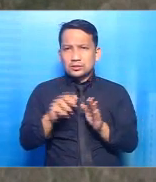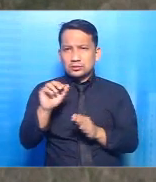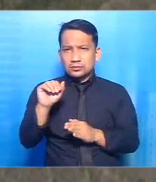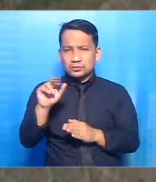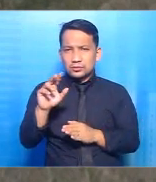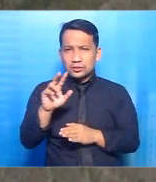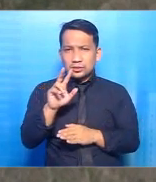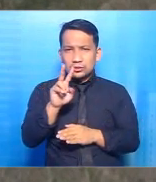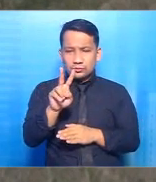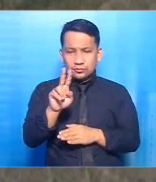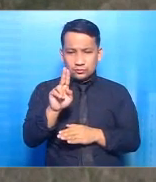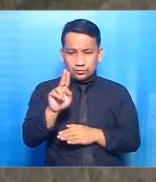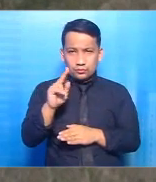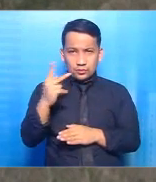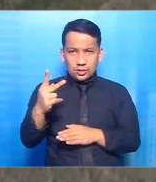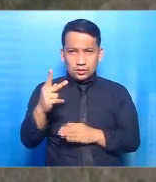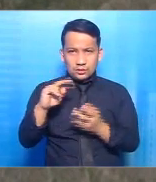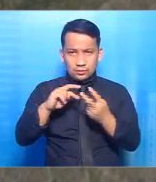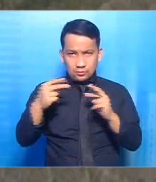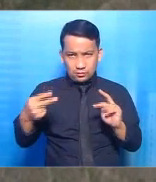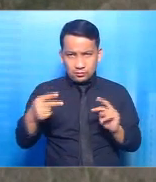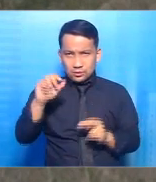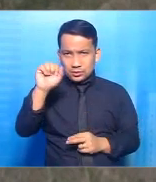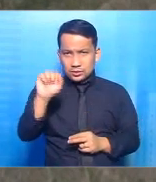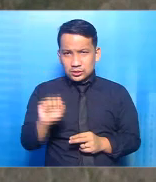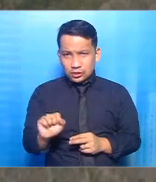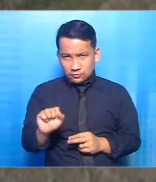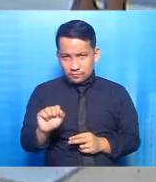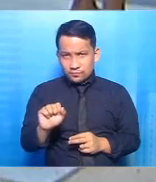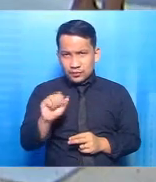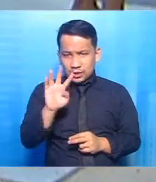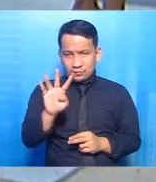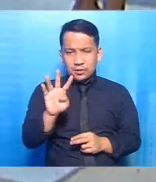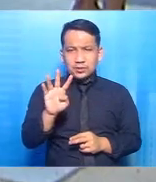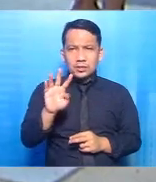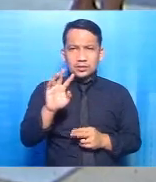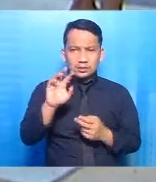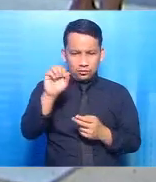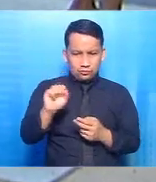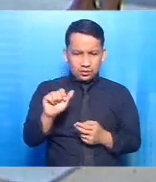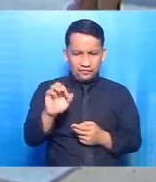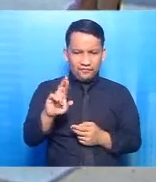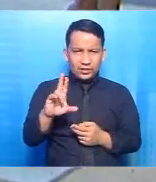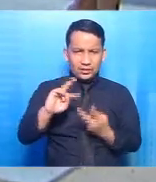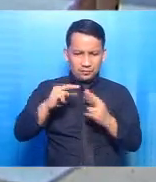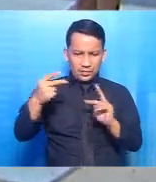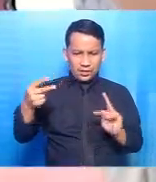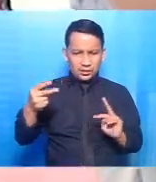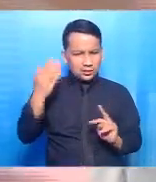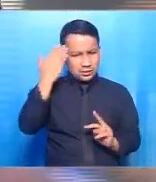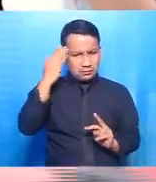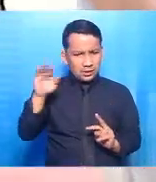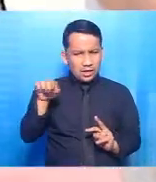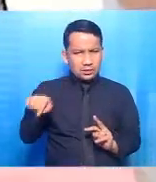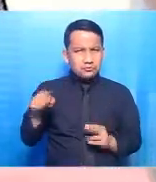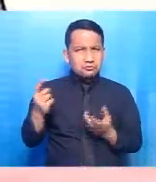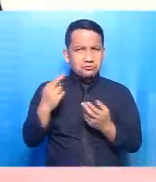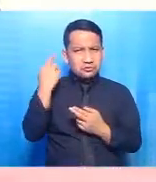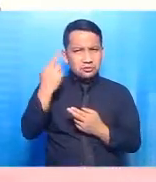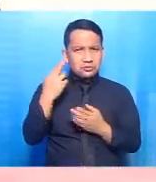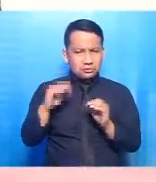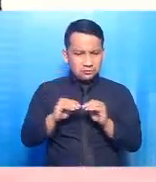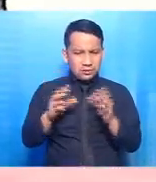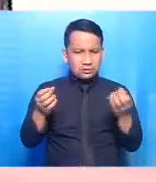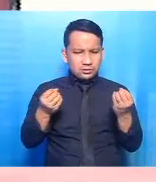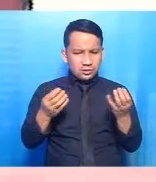UK variant, habang 4 ang South African variant. Pero hindi ba masabi kung ito ang dahilan ng paglobo ng mga kaso?